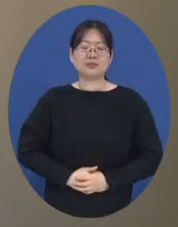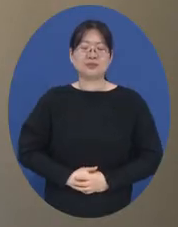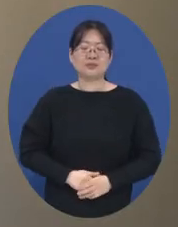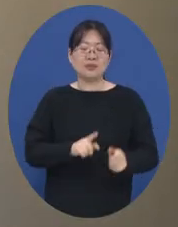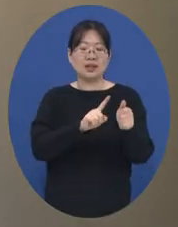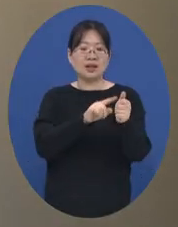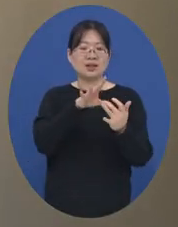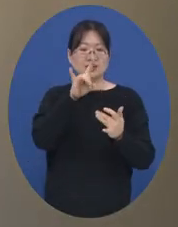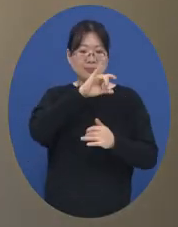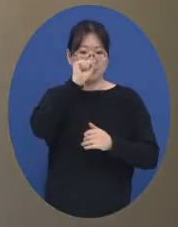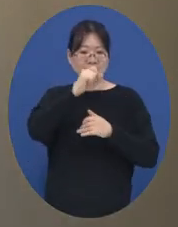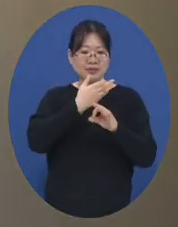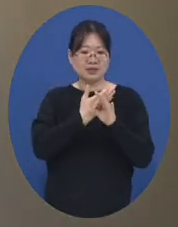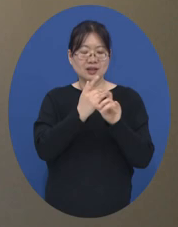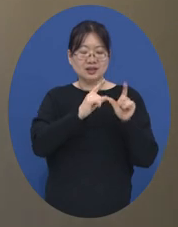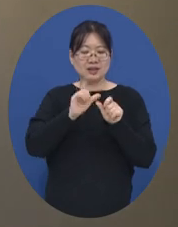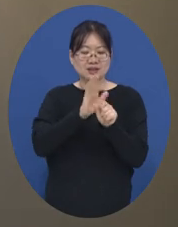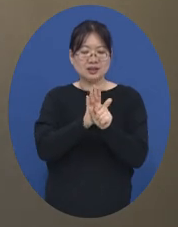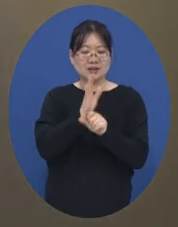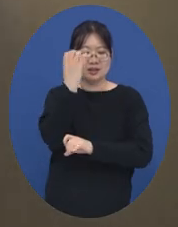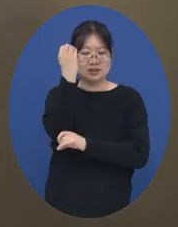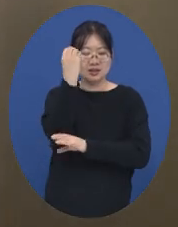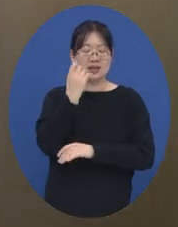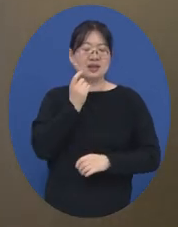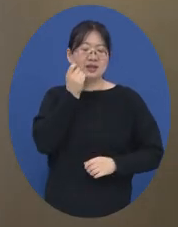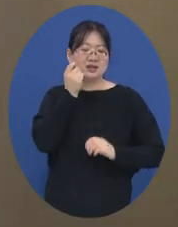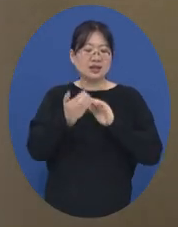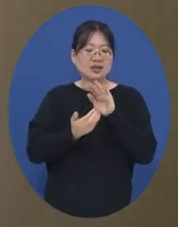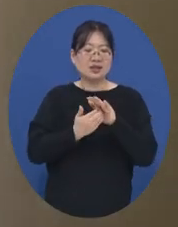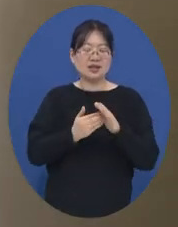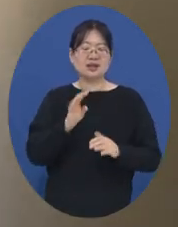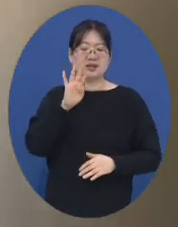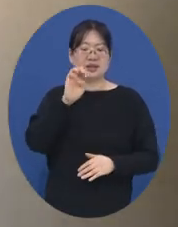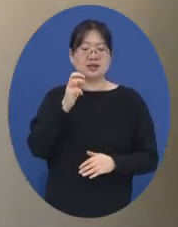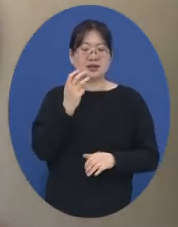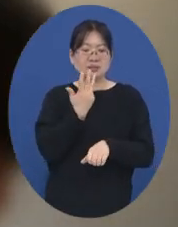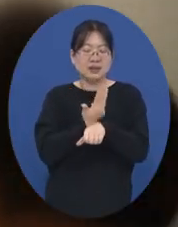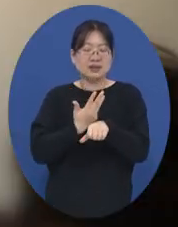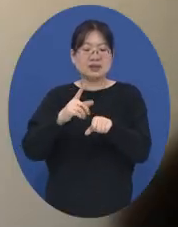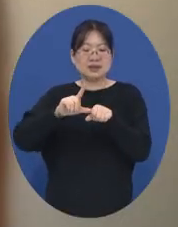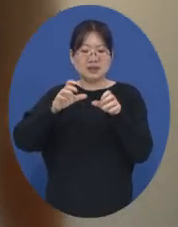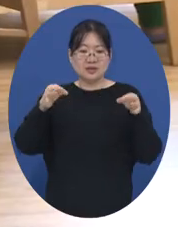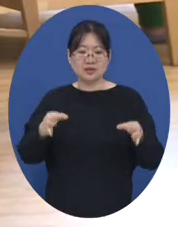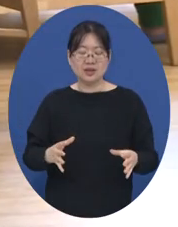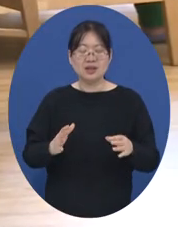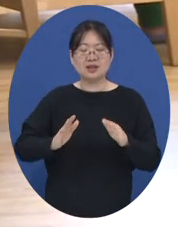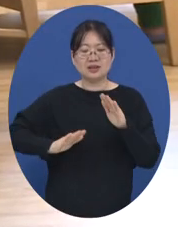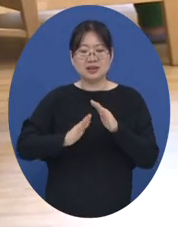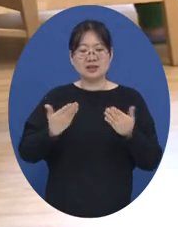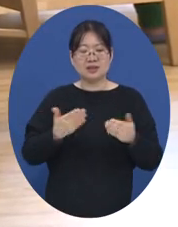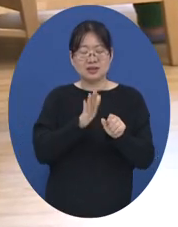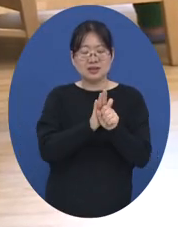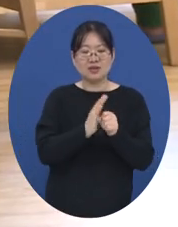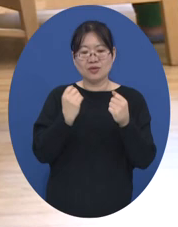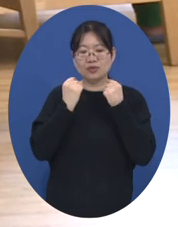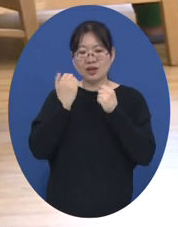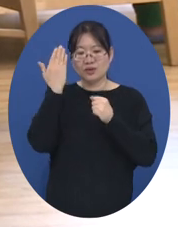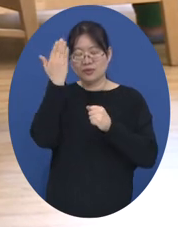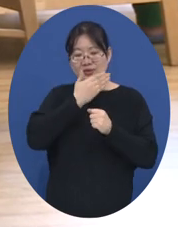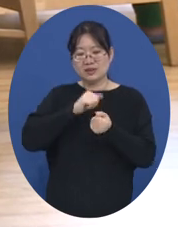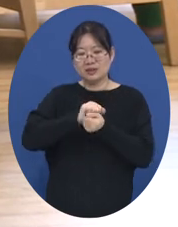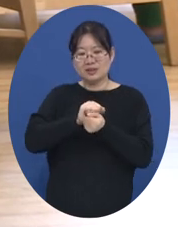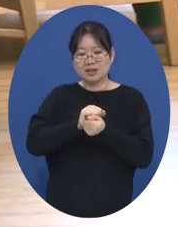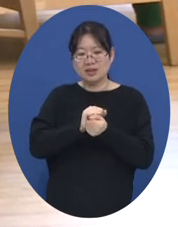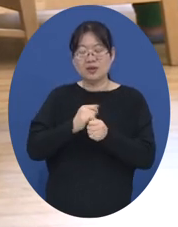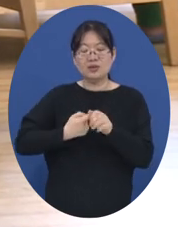대상자로 선정되면 3화에 지원 기준 최대 월 48시간 동안 가사 지원과 건강 위생 관리 외출 지원